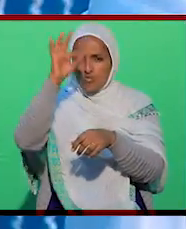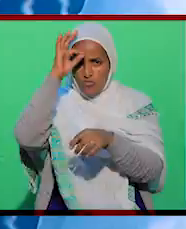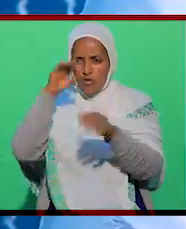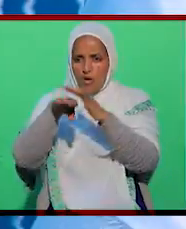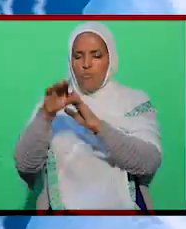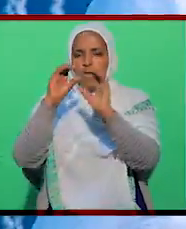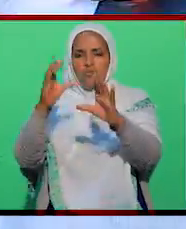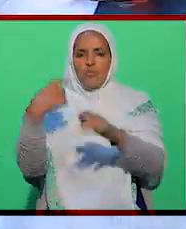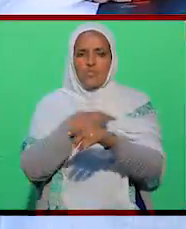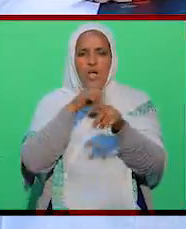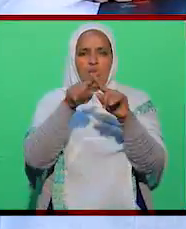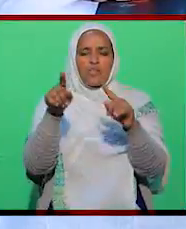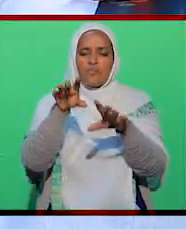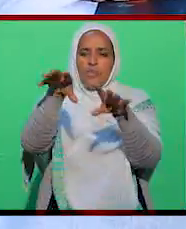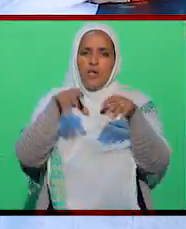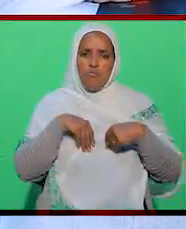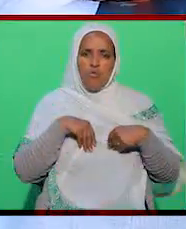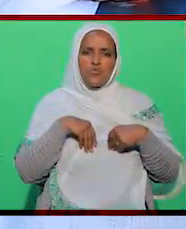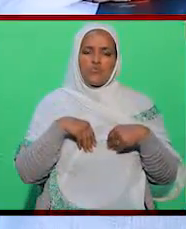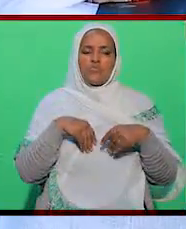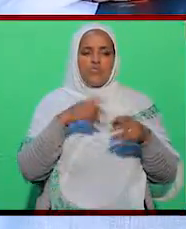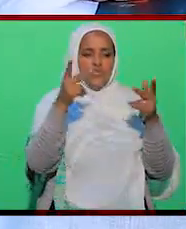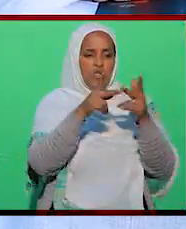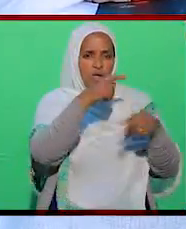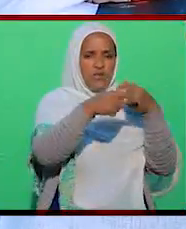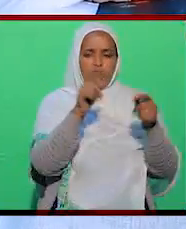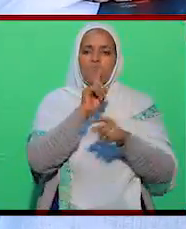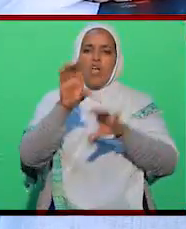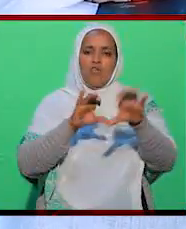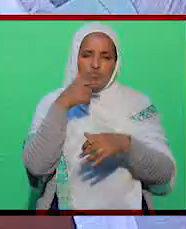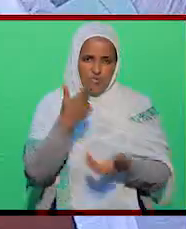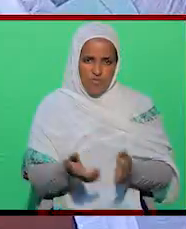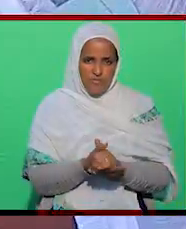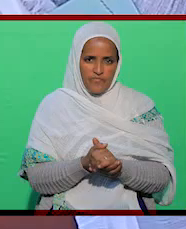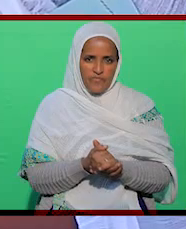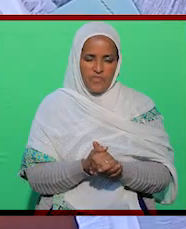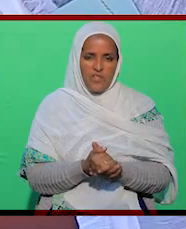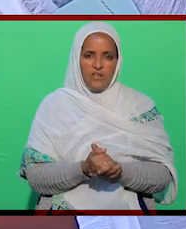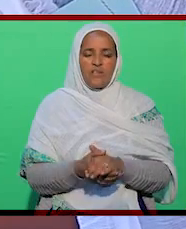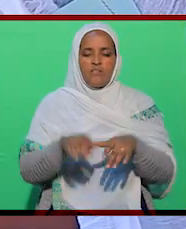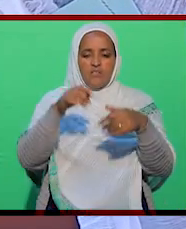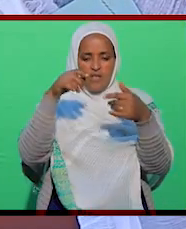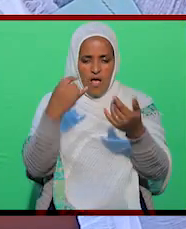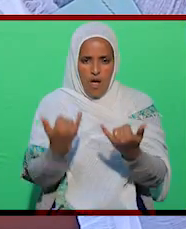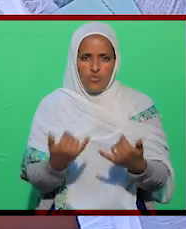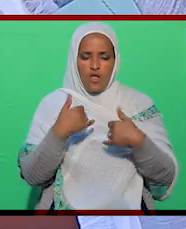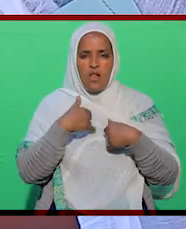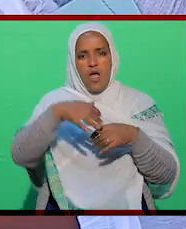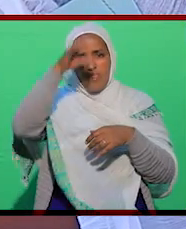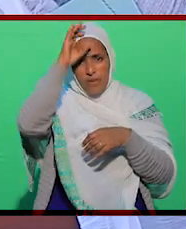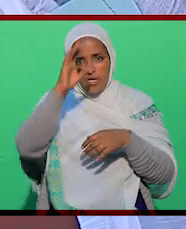እየገቡ ያስተምራሉ፣ እኛ ግን የሚቀበሉን ጋር ስለምንሄድ እነዛ ምን ያደርጉን ድሮስ። ስለ አሁን ያለው አጥማቂ ዝም